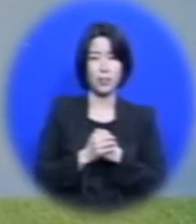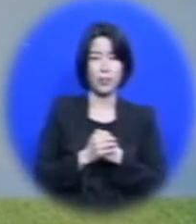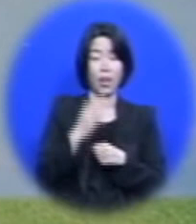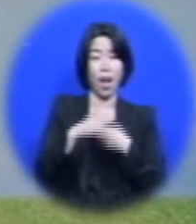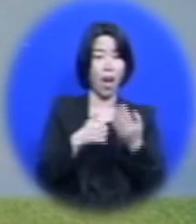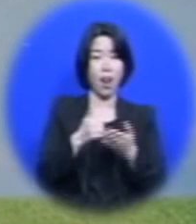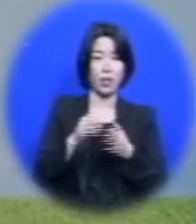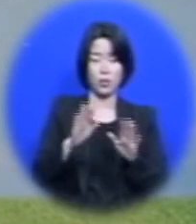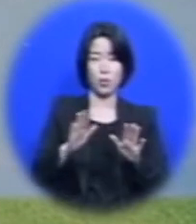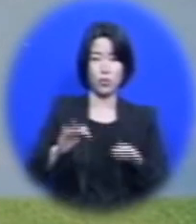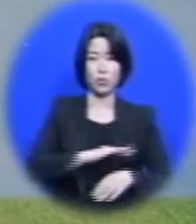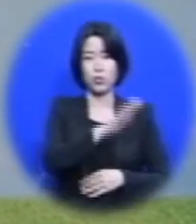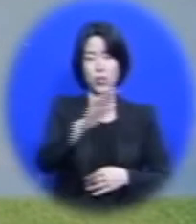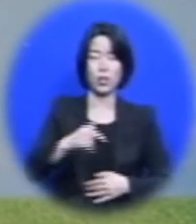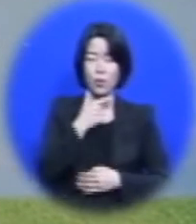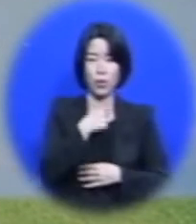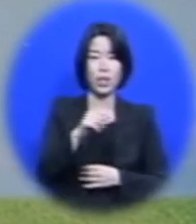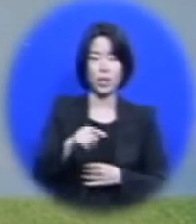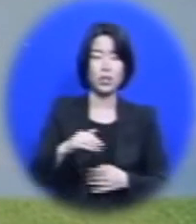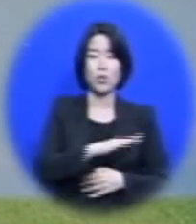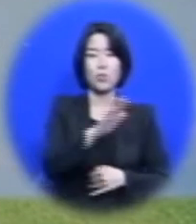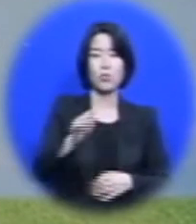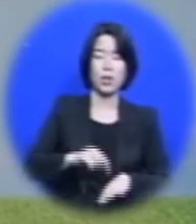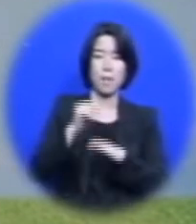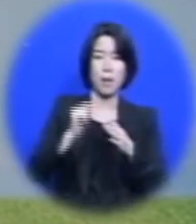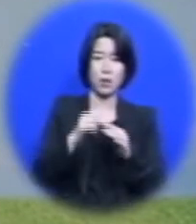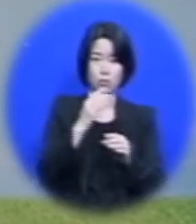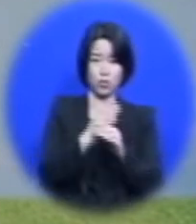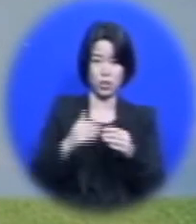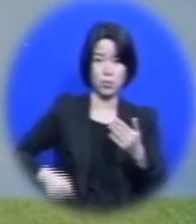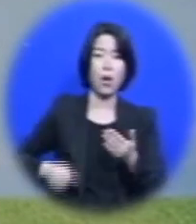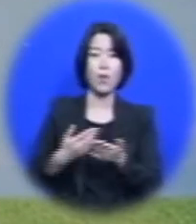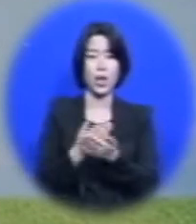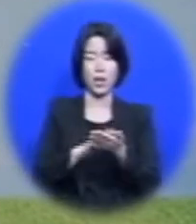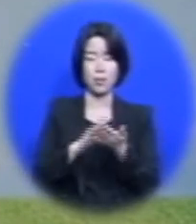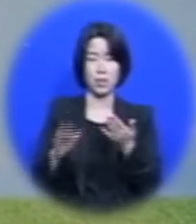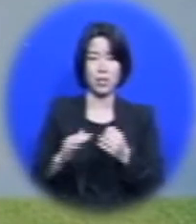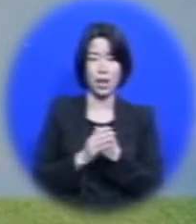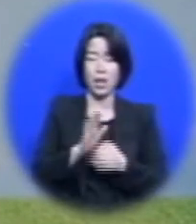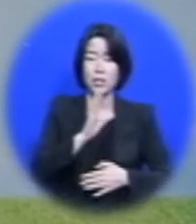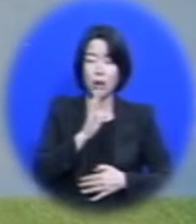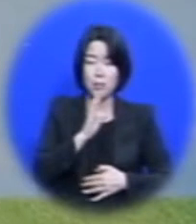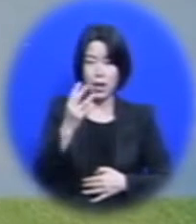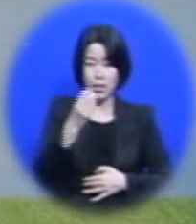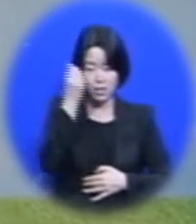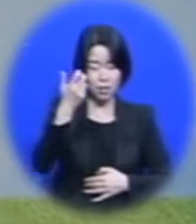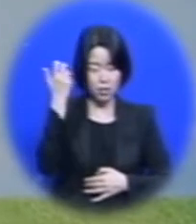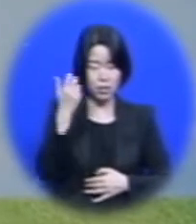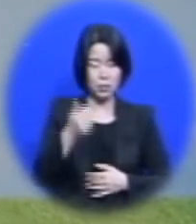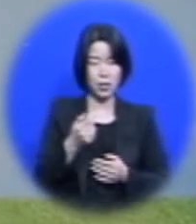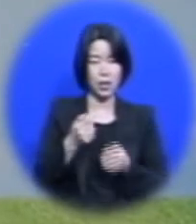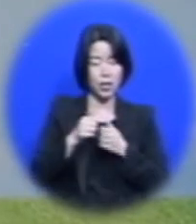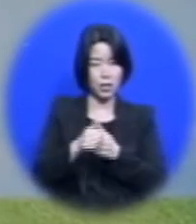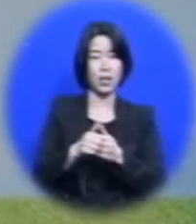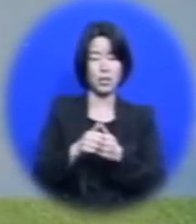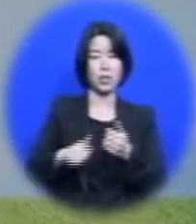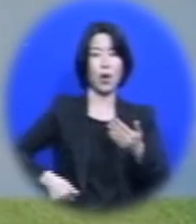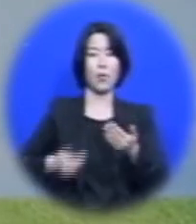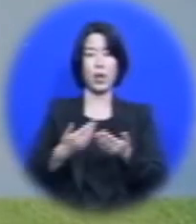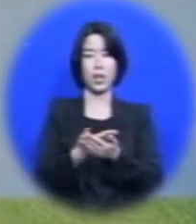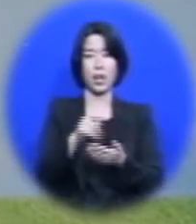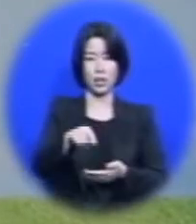하나님께서 오늘 우리에게 원하시는 것은 우리의 마음의 중심의 회개입니다. 정말 성령님에 의하여 회개하는 것입니다.